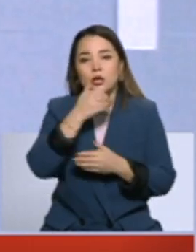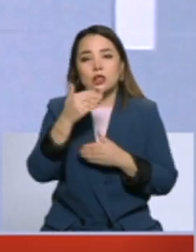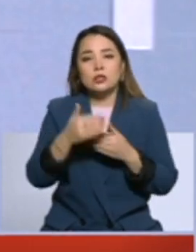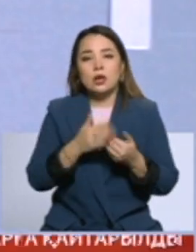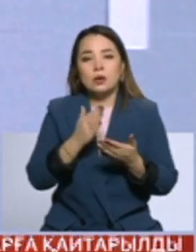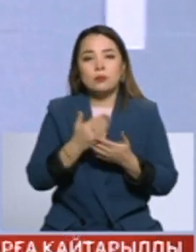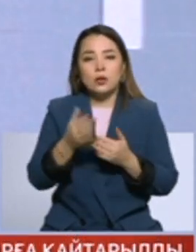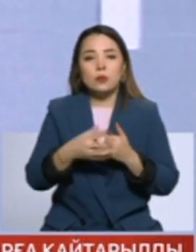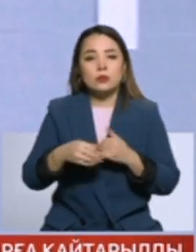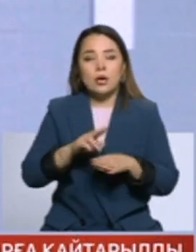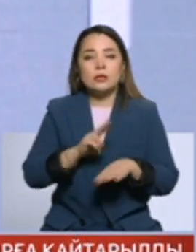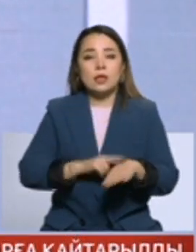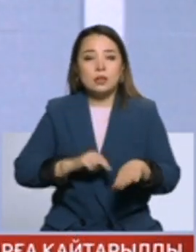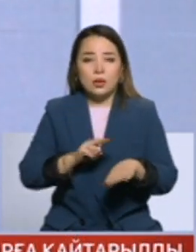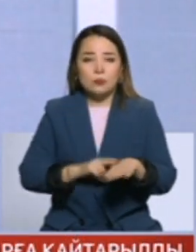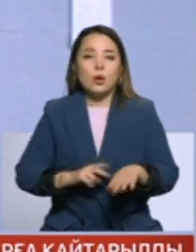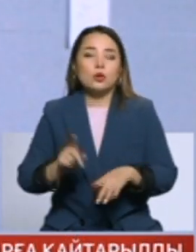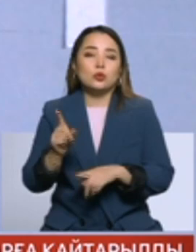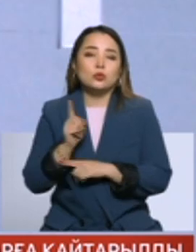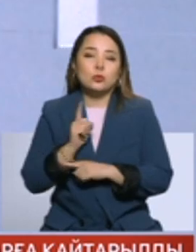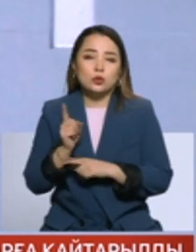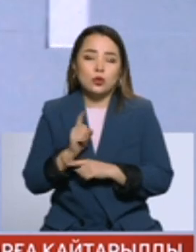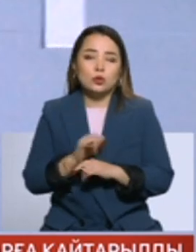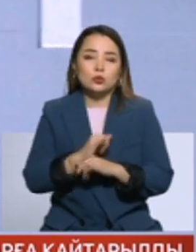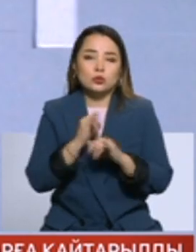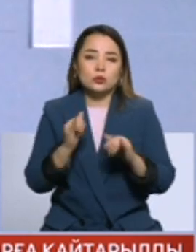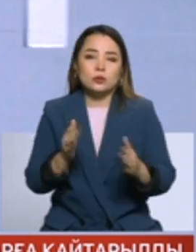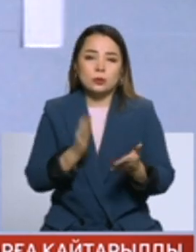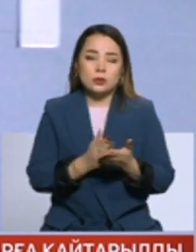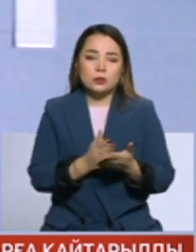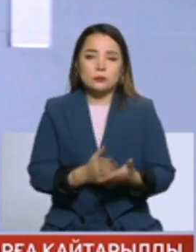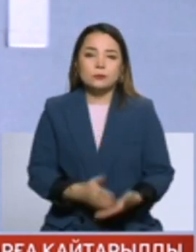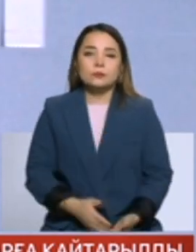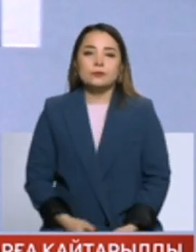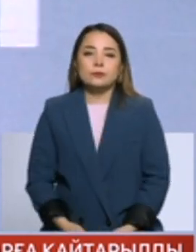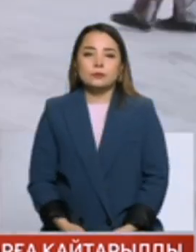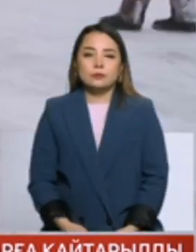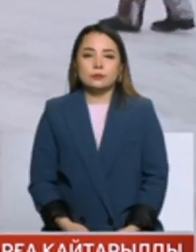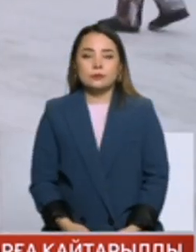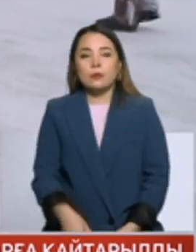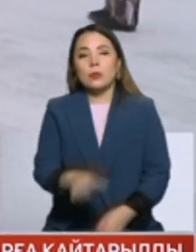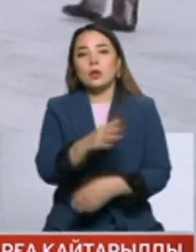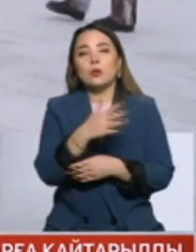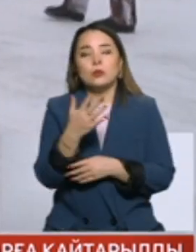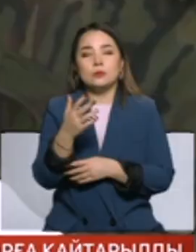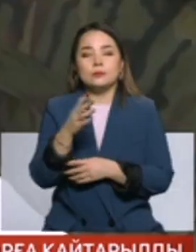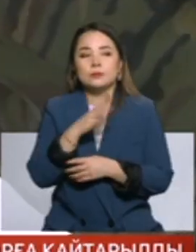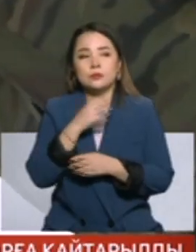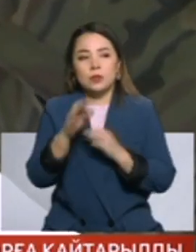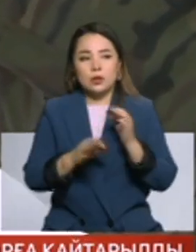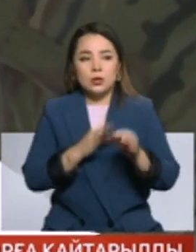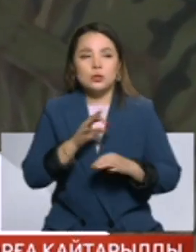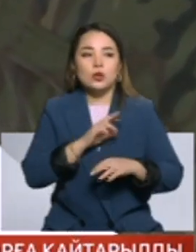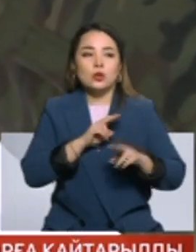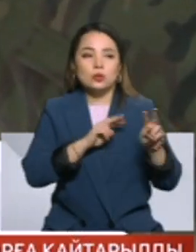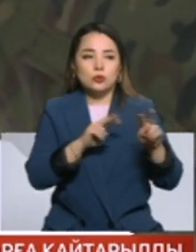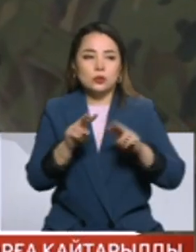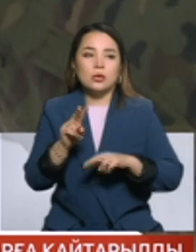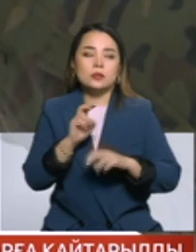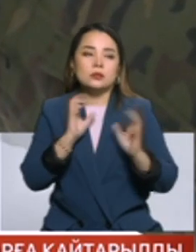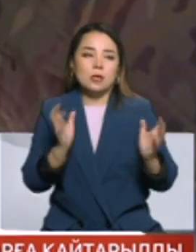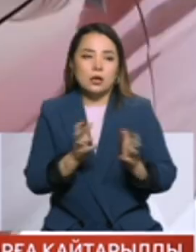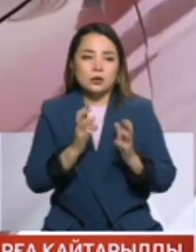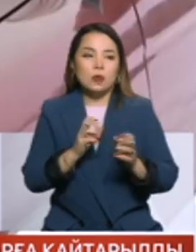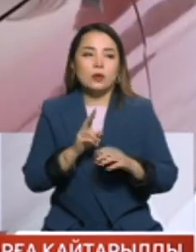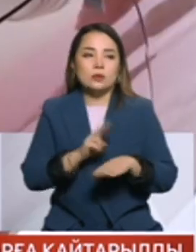жақындағанда өңірдегі инспекторлар күзетті күшейтіп жатыр. Орманды жыл 12 ай күзету, сақтау, қорғау